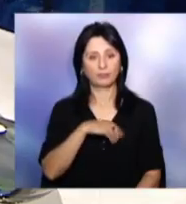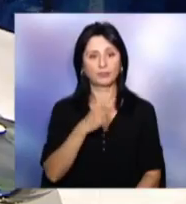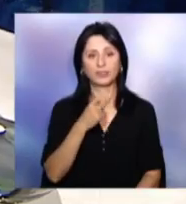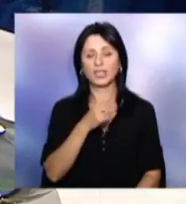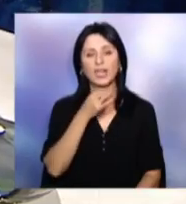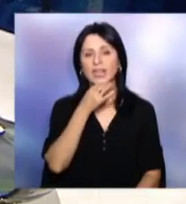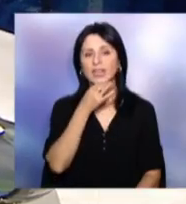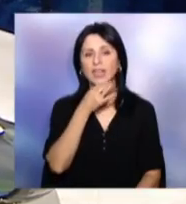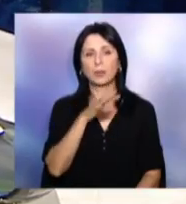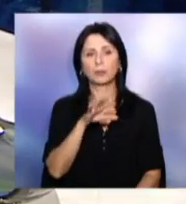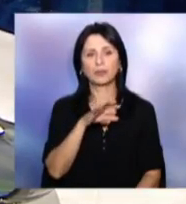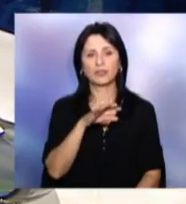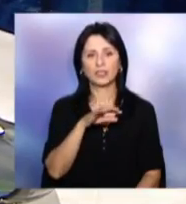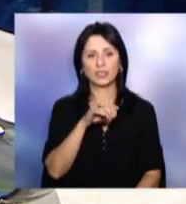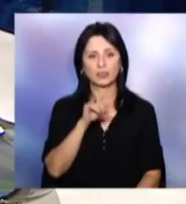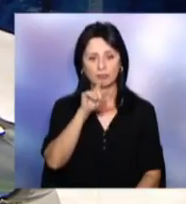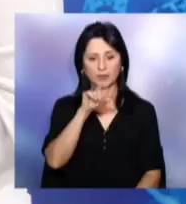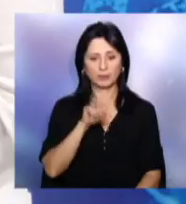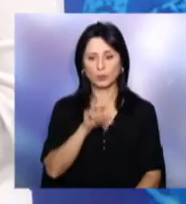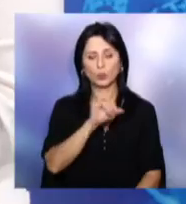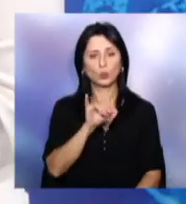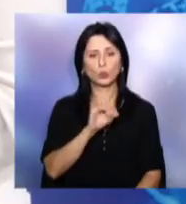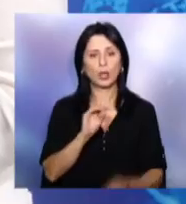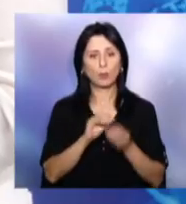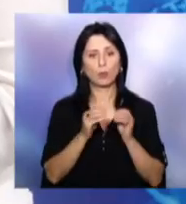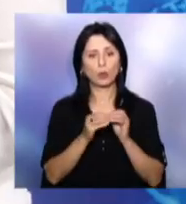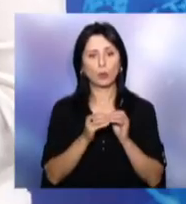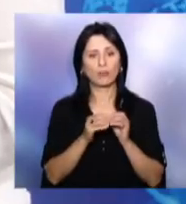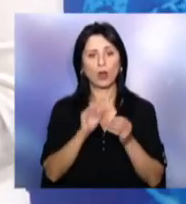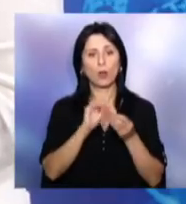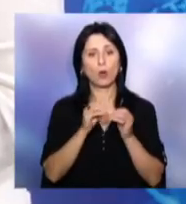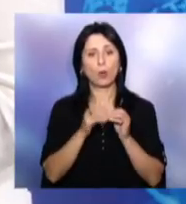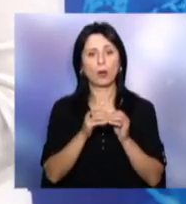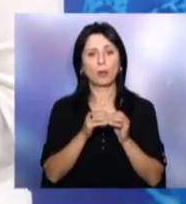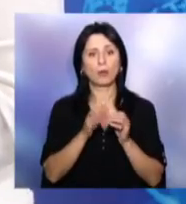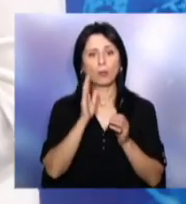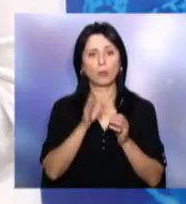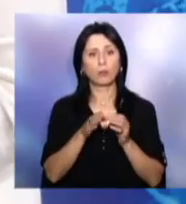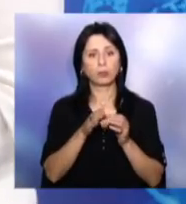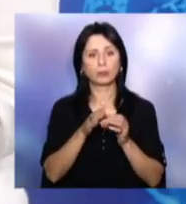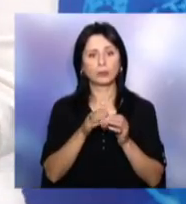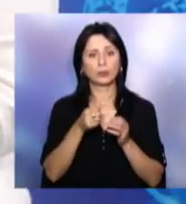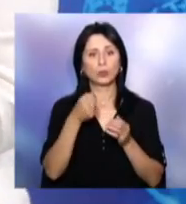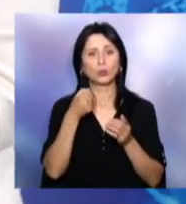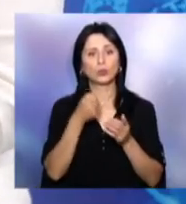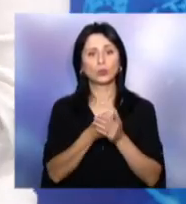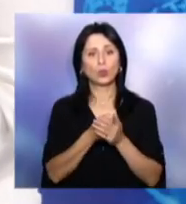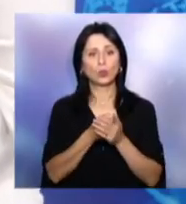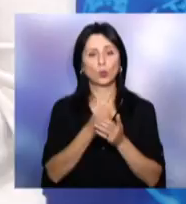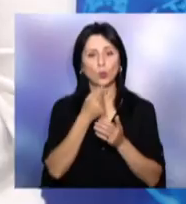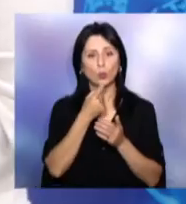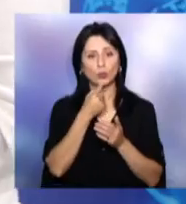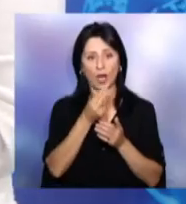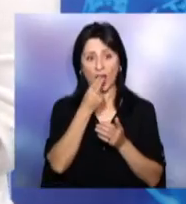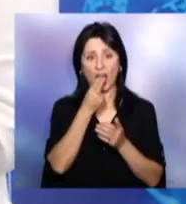აღნიშნო, ნებისმიერ ნაწილში თუ ჩნდება პრობლემა, მივყავართ ამ პრობლემას მალნუტრიციამდე. პაციენტს უჭირს